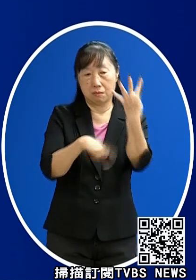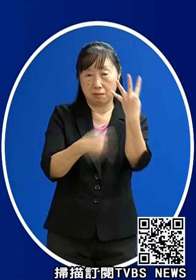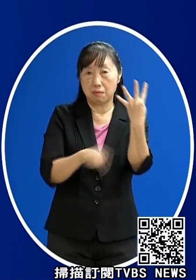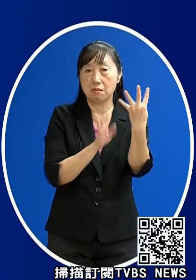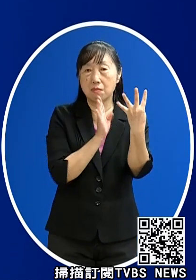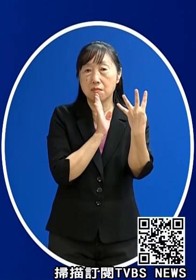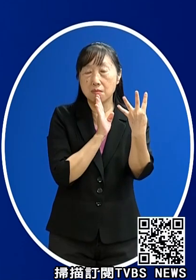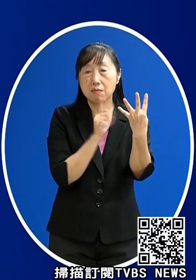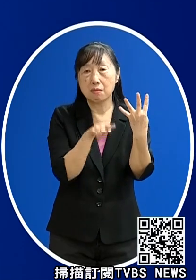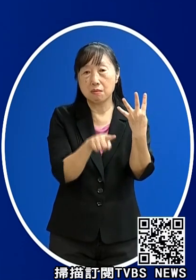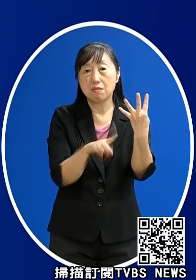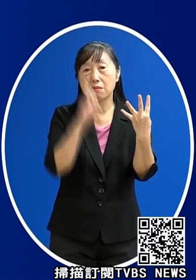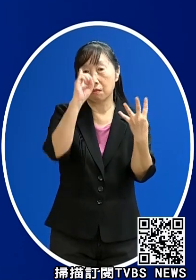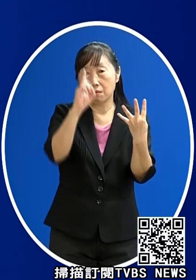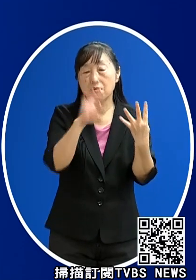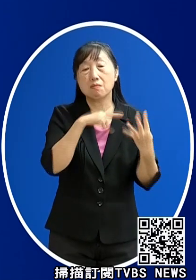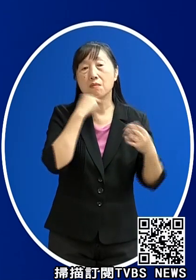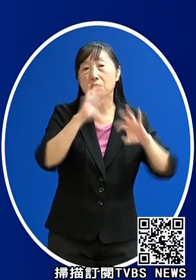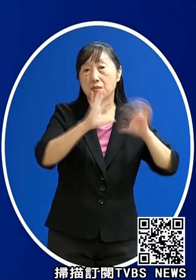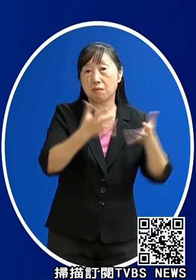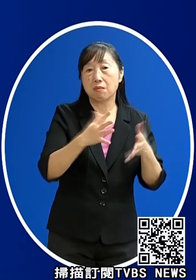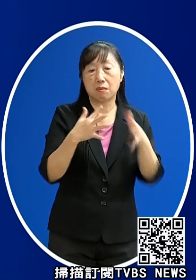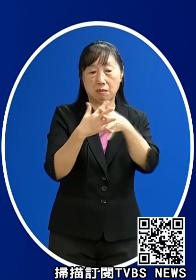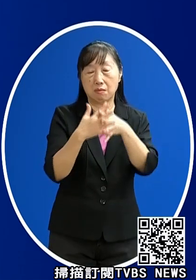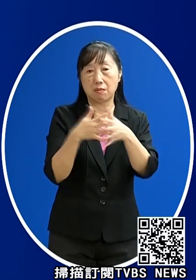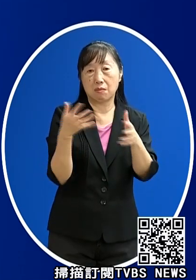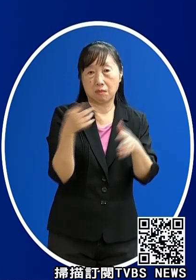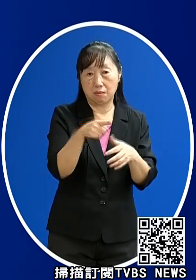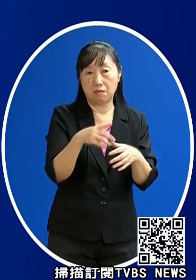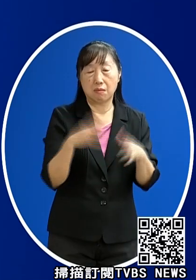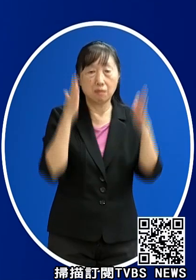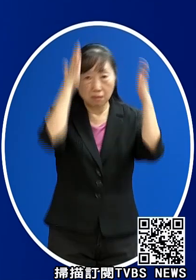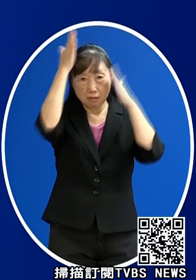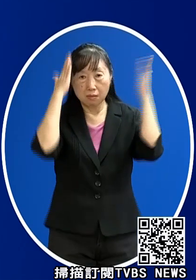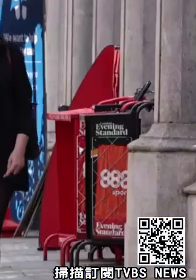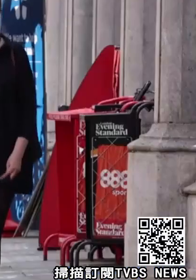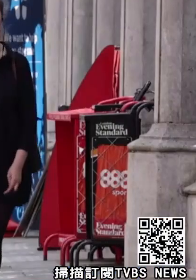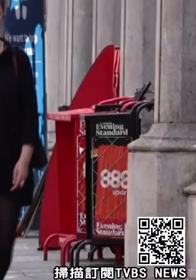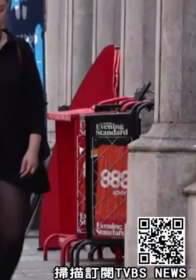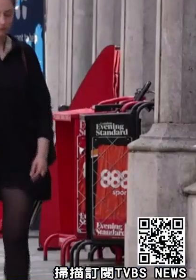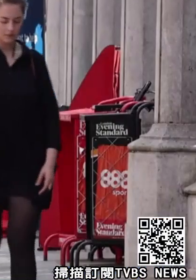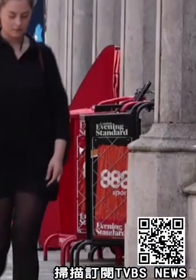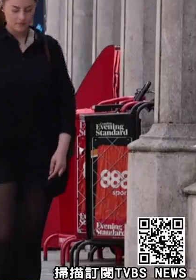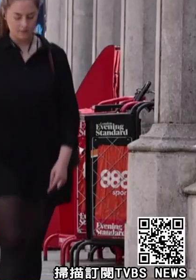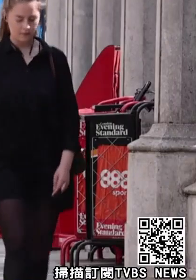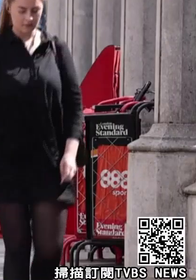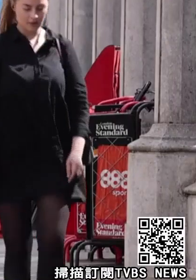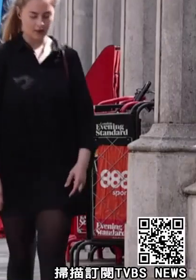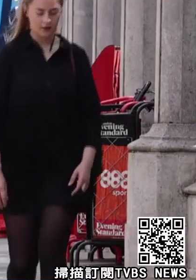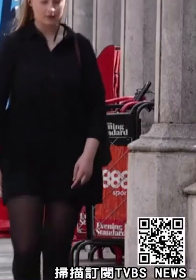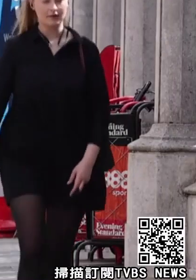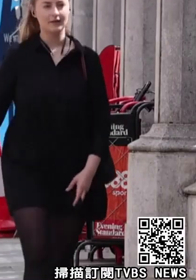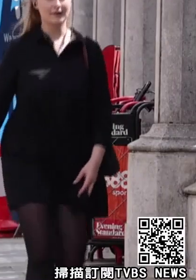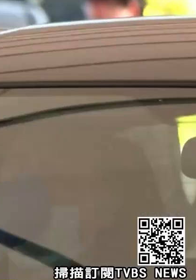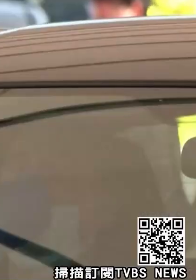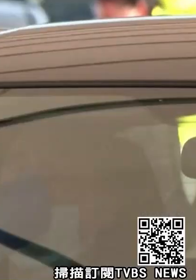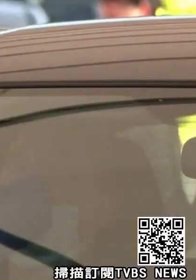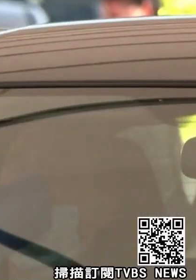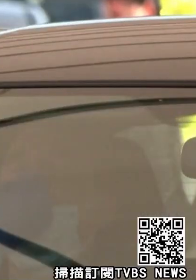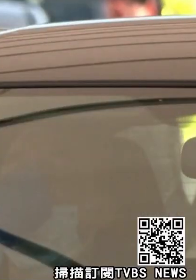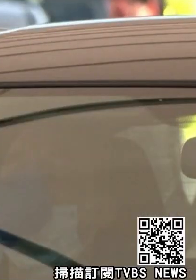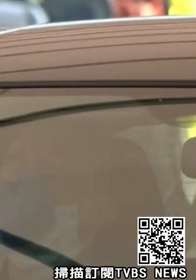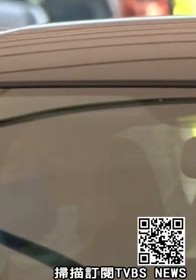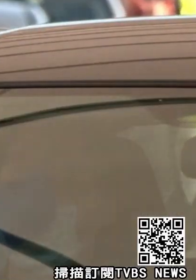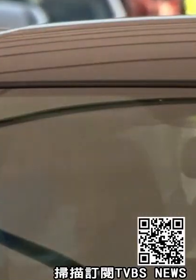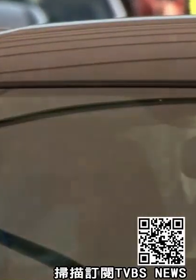四例是 Delta， 分别来自于英国、美国、马来西亚跟以色列哈。 8月6号到8月12号境外移入，一